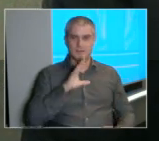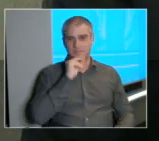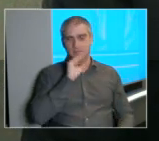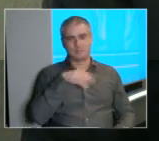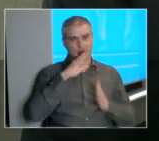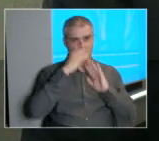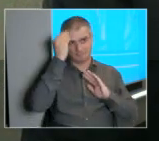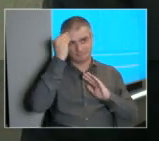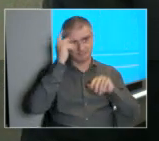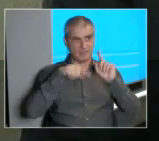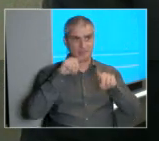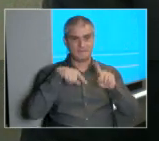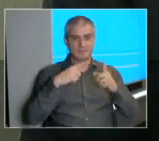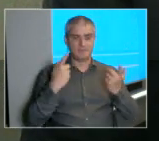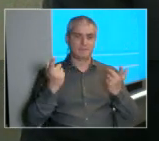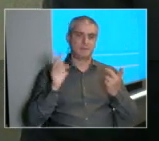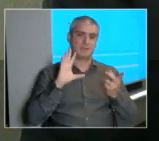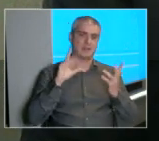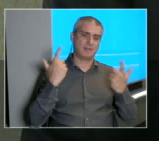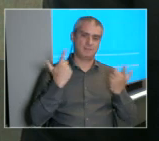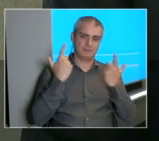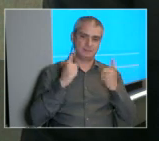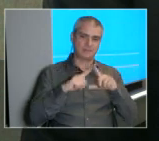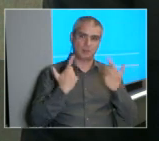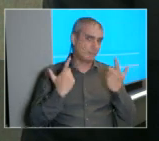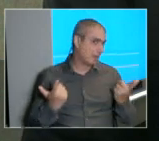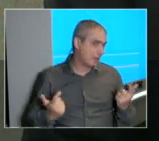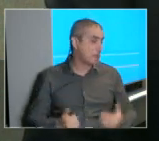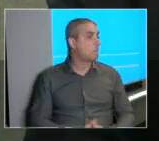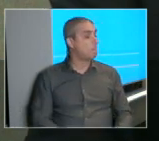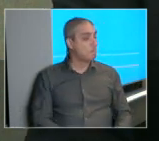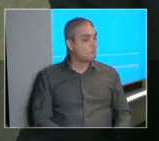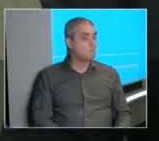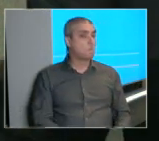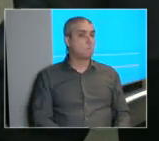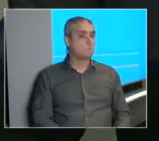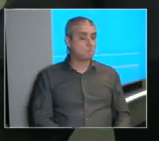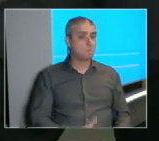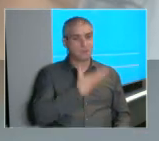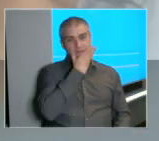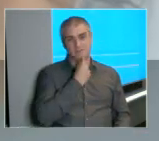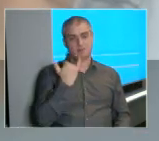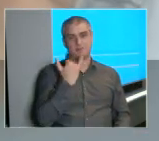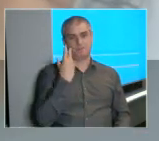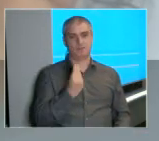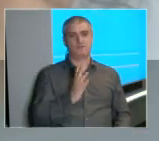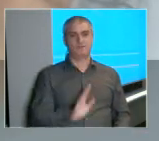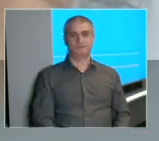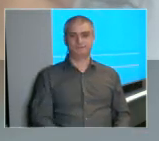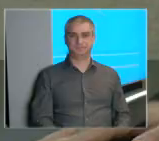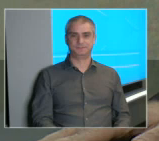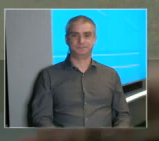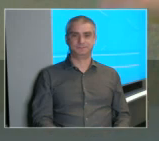מדברים על הבית ספר לפעמים, על המסיבות בריכה. יפה, זה תמיד טוב.